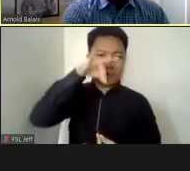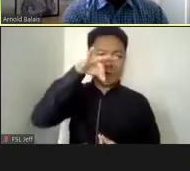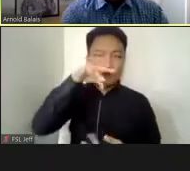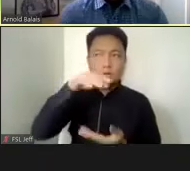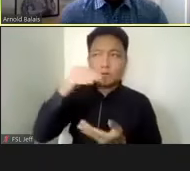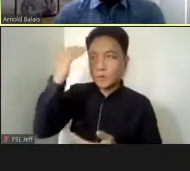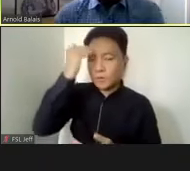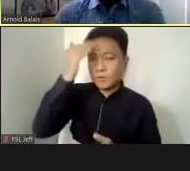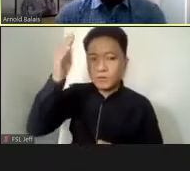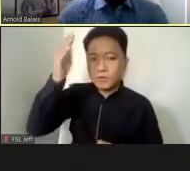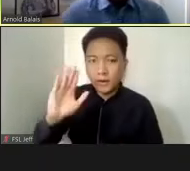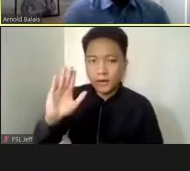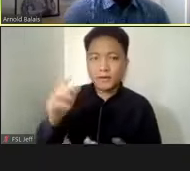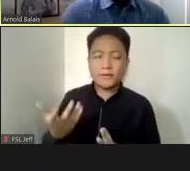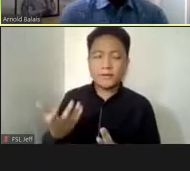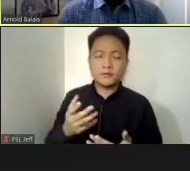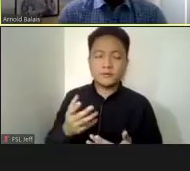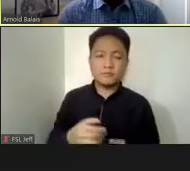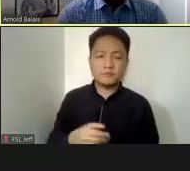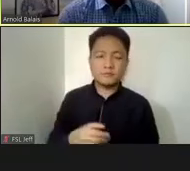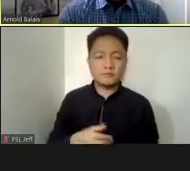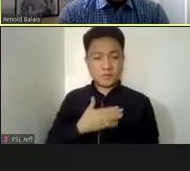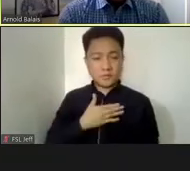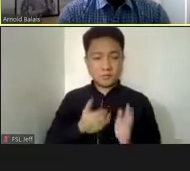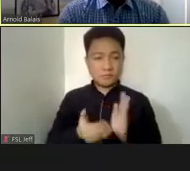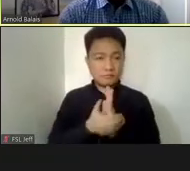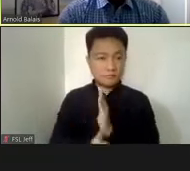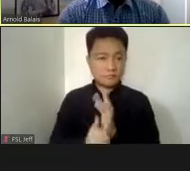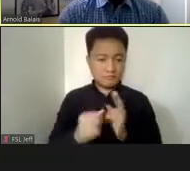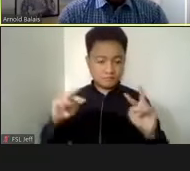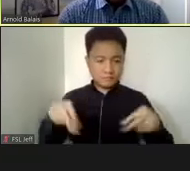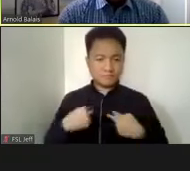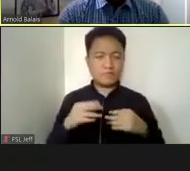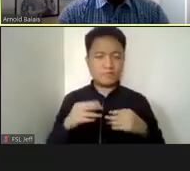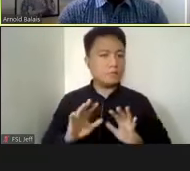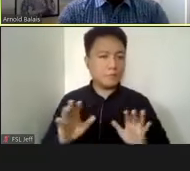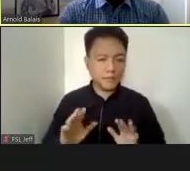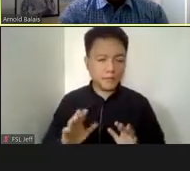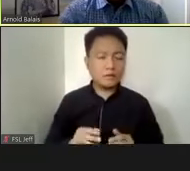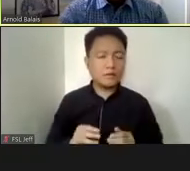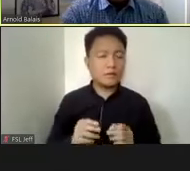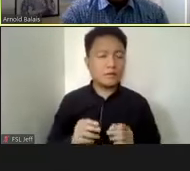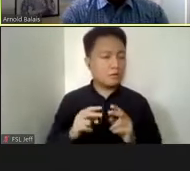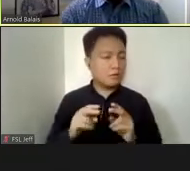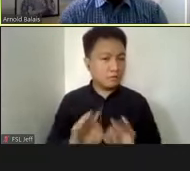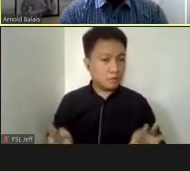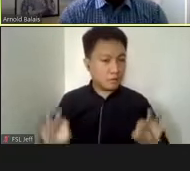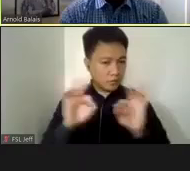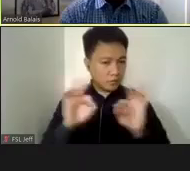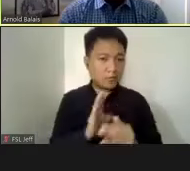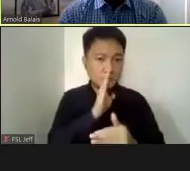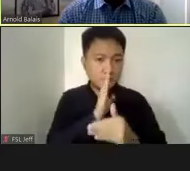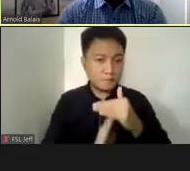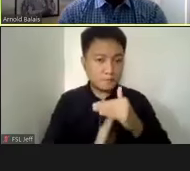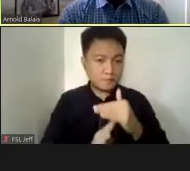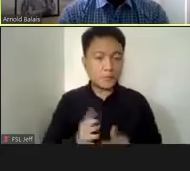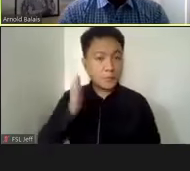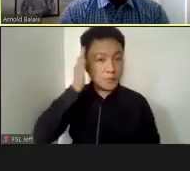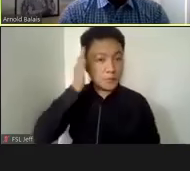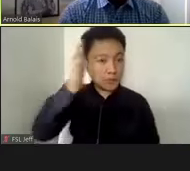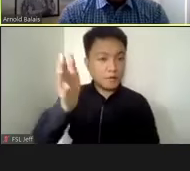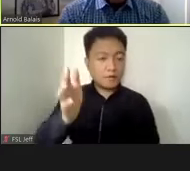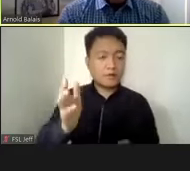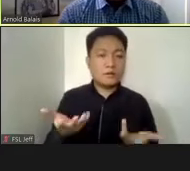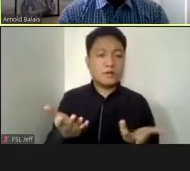pag nag-retire ka, when you have your own family, yung mga anak mo, paano mo sila palalakihin? No? Kailangan magamit mo yung natutunan mo bilang